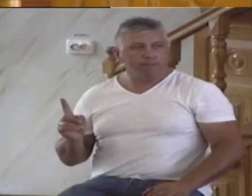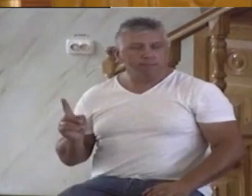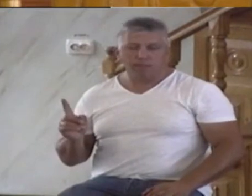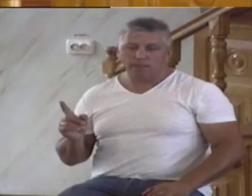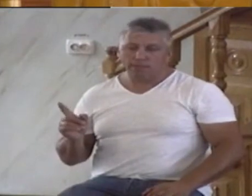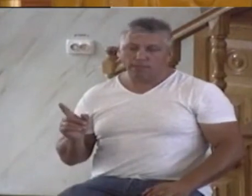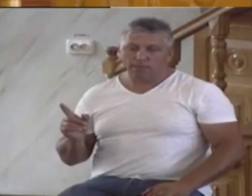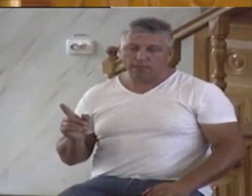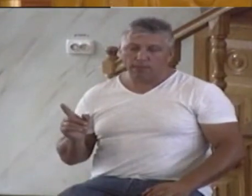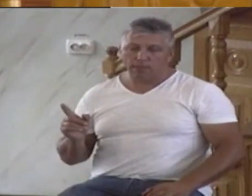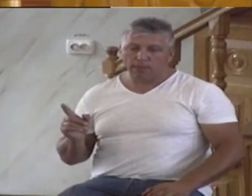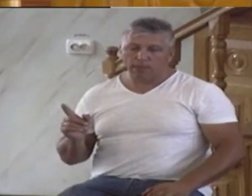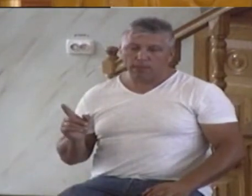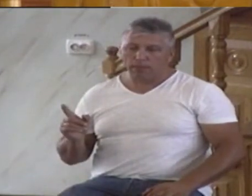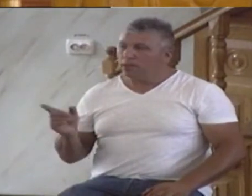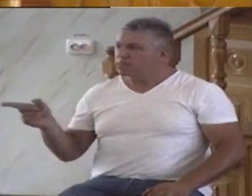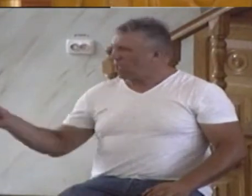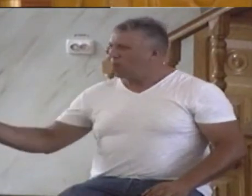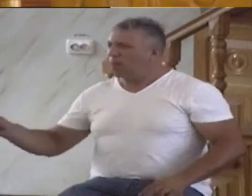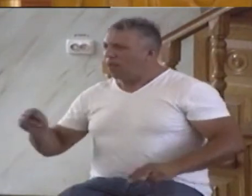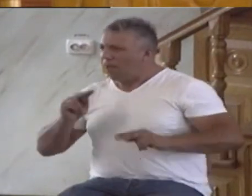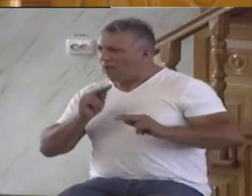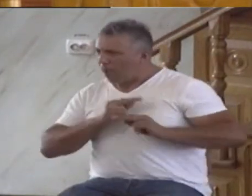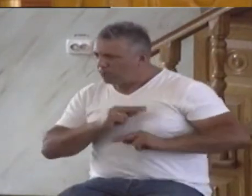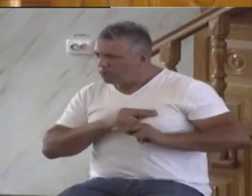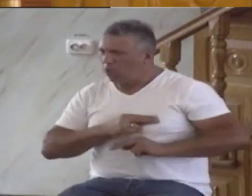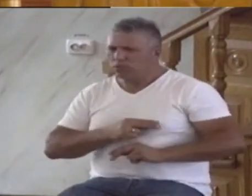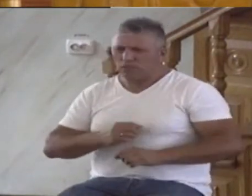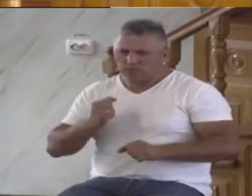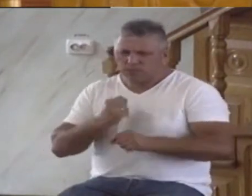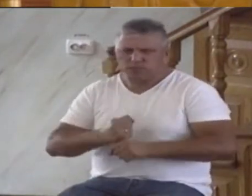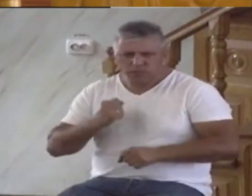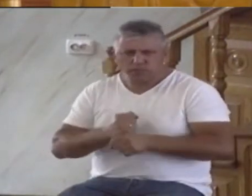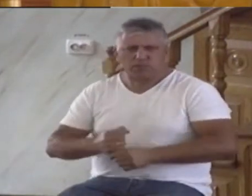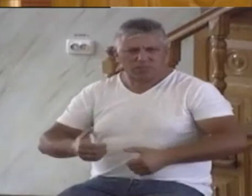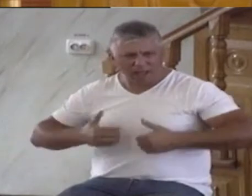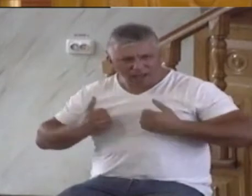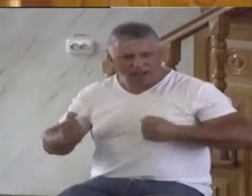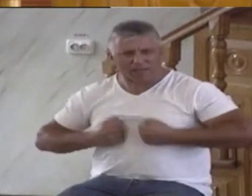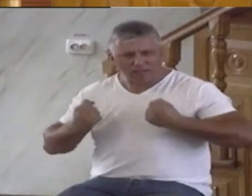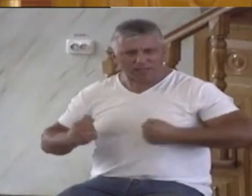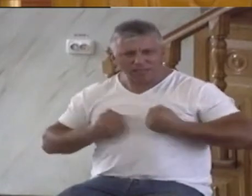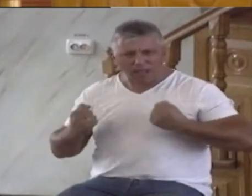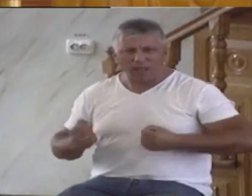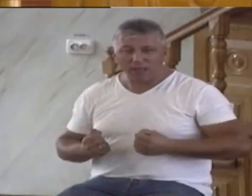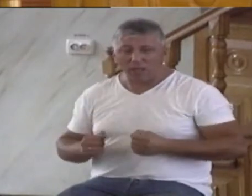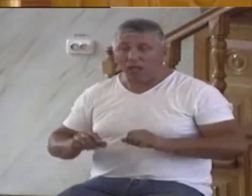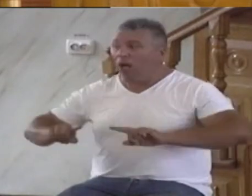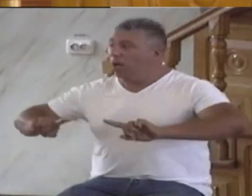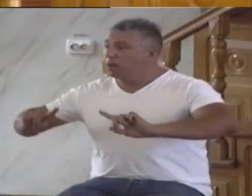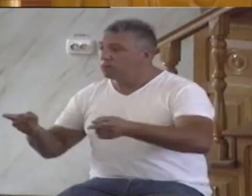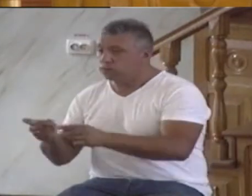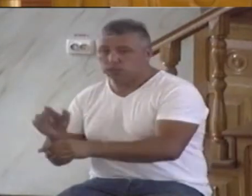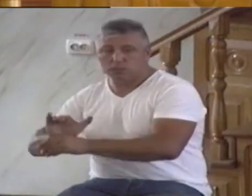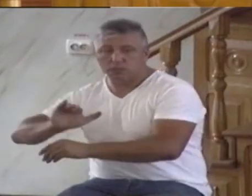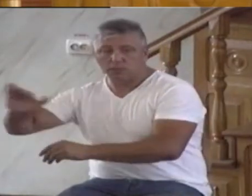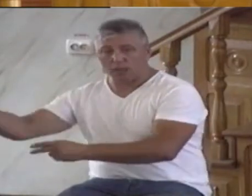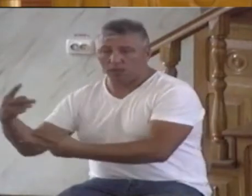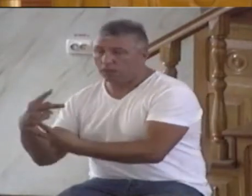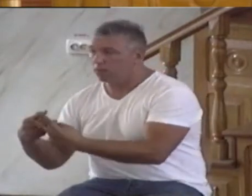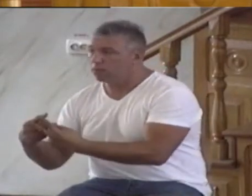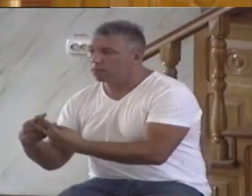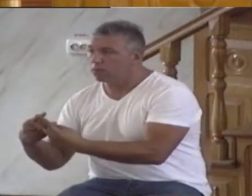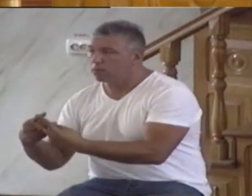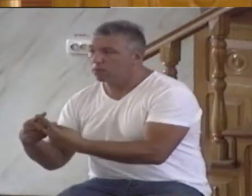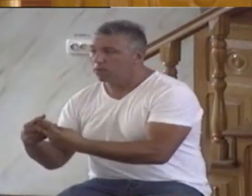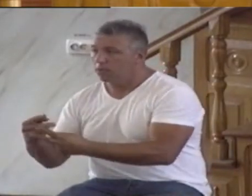Вот, кажется, и вся награда за труд. Вот тебе и все плоды